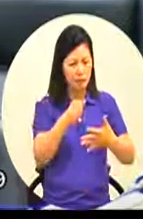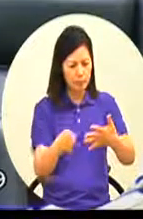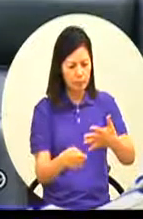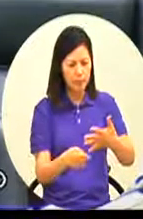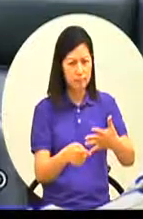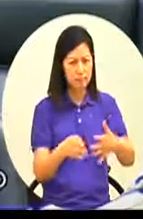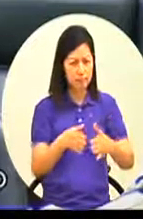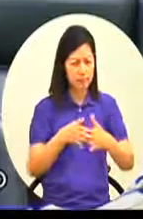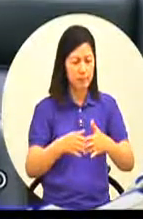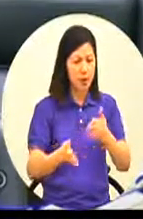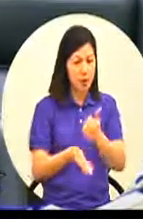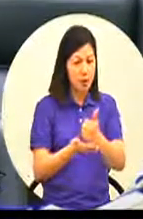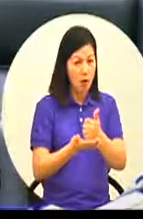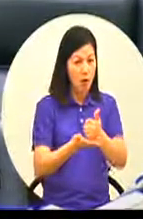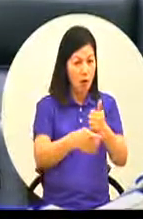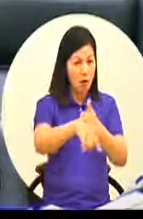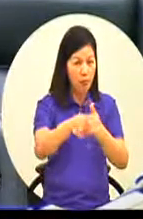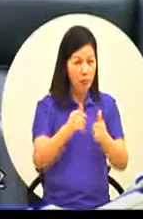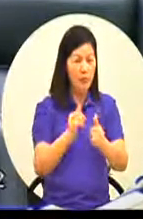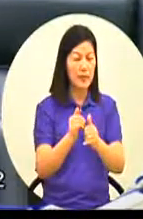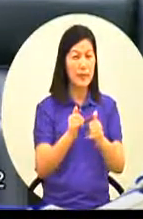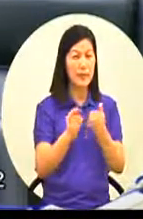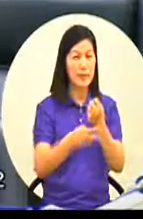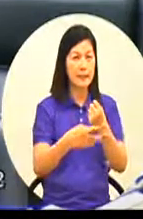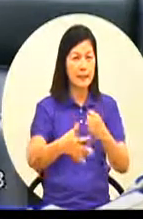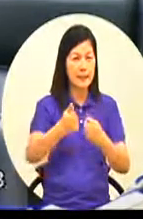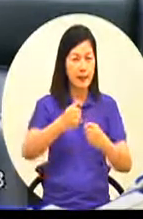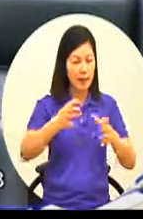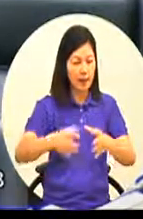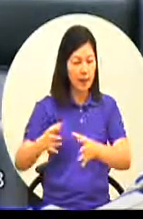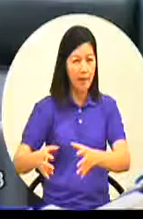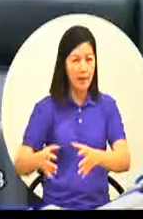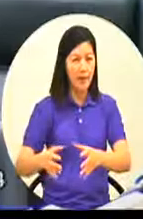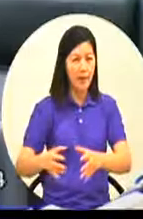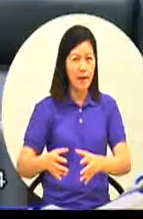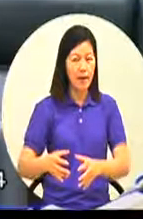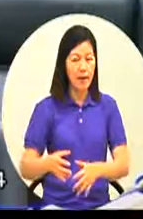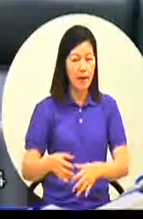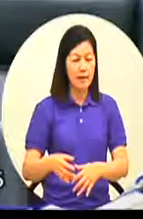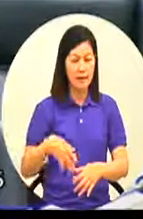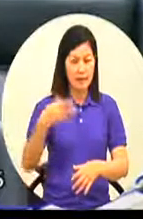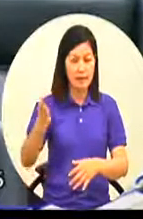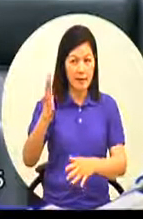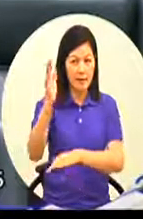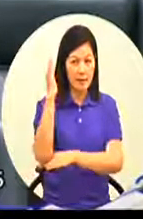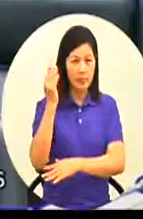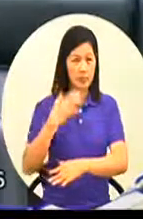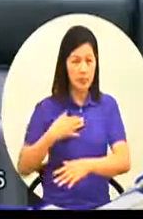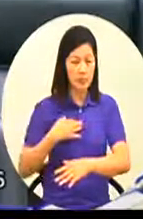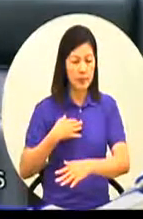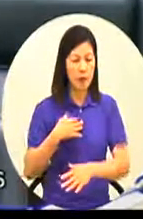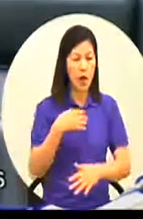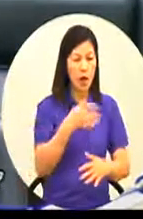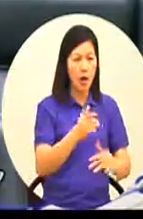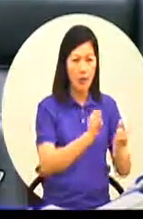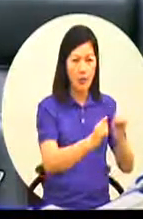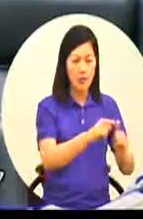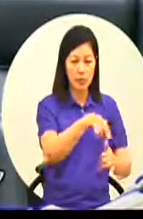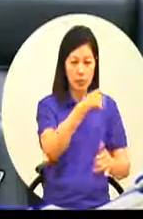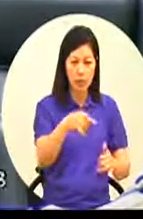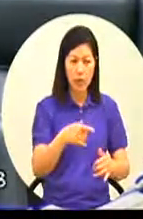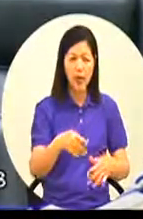鼓励里长来办理这里民大会。让整个政府知道说，让里民知道说，啊，我们政府现在